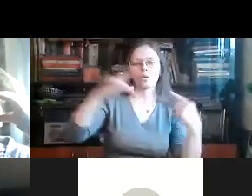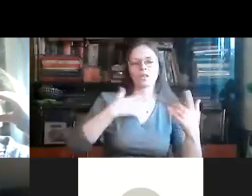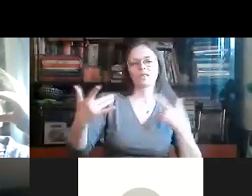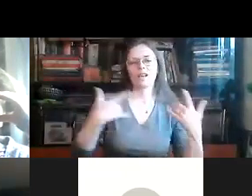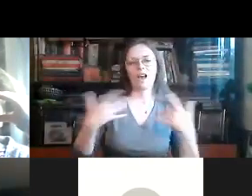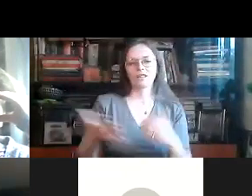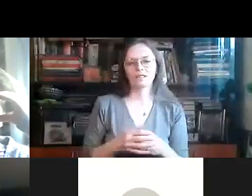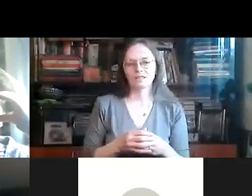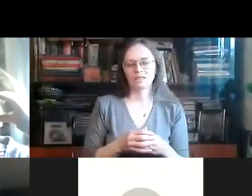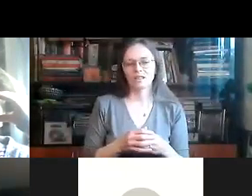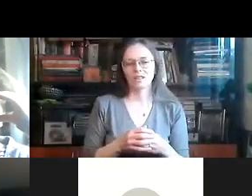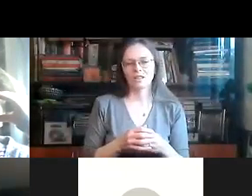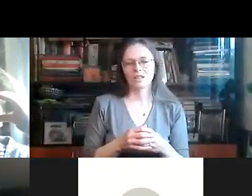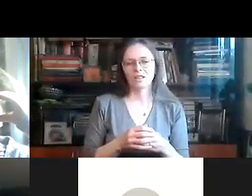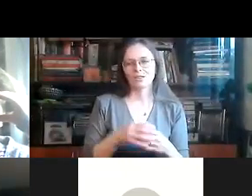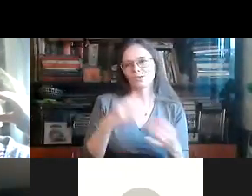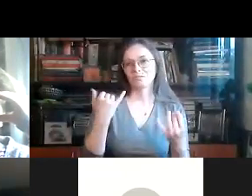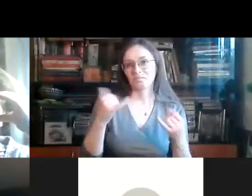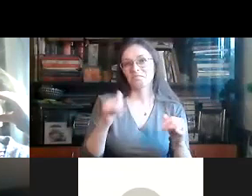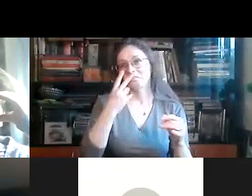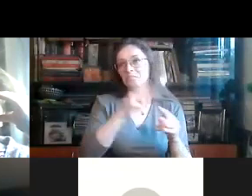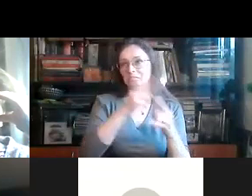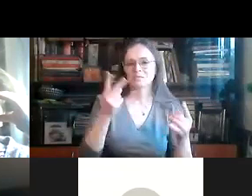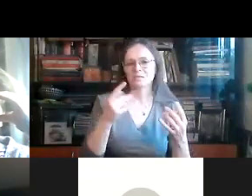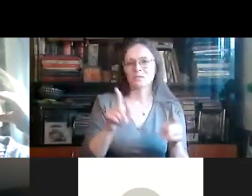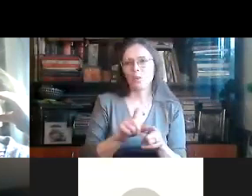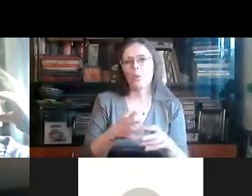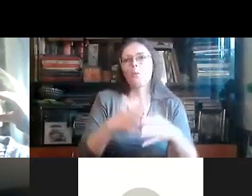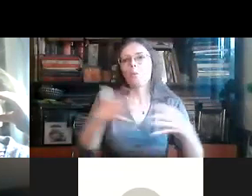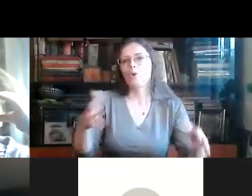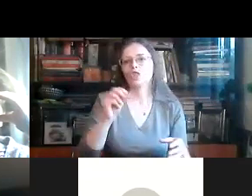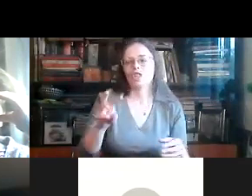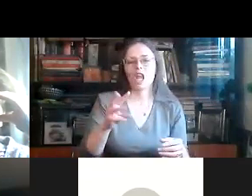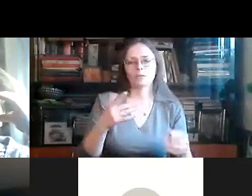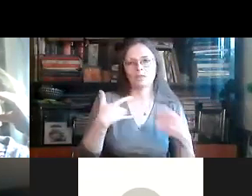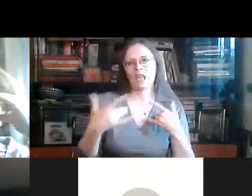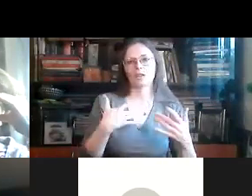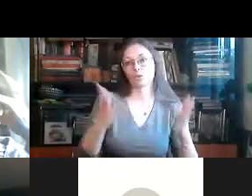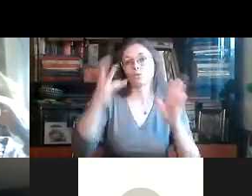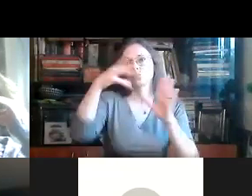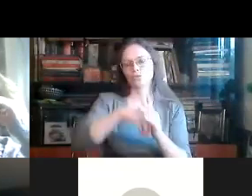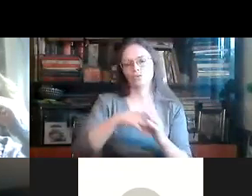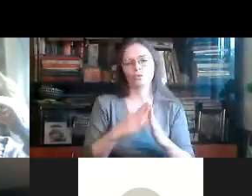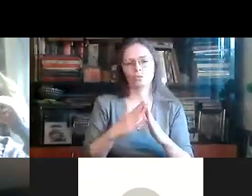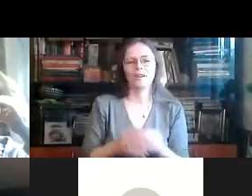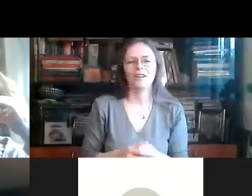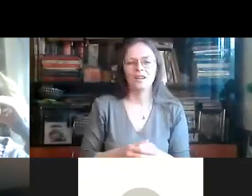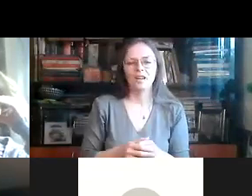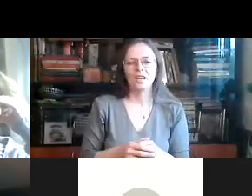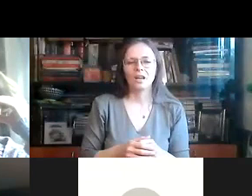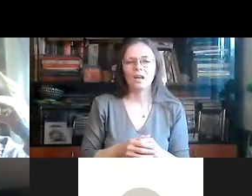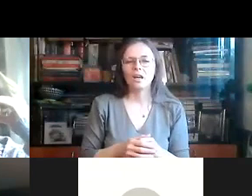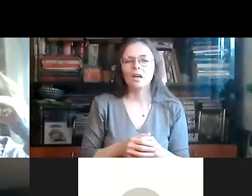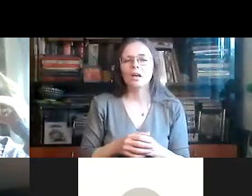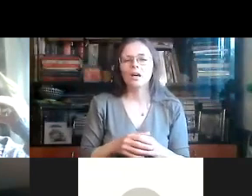больше, чем там док-театр. Ну, и для меня всегда, когда ты смотришь, ну, да, большое